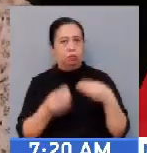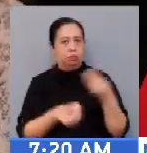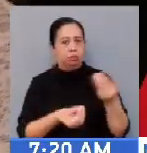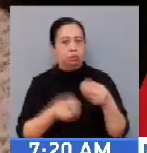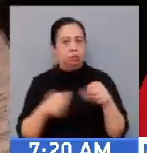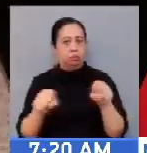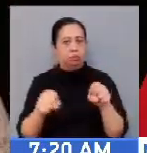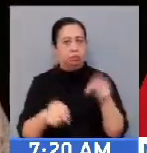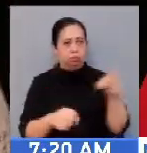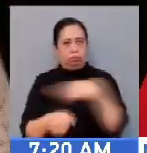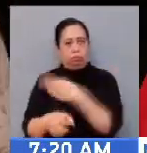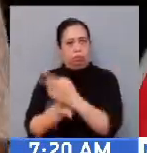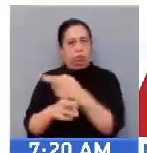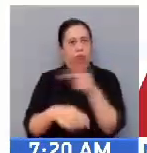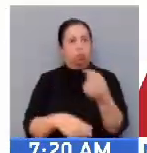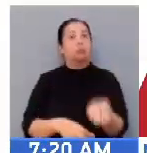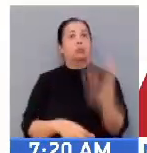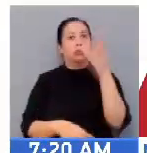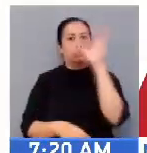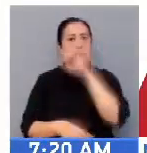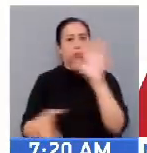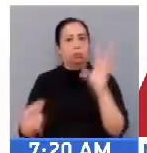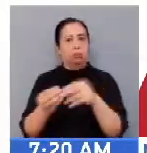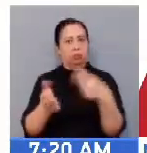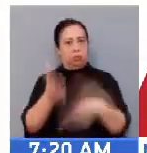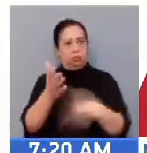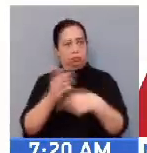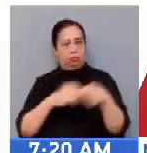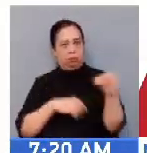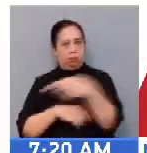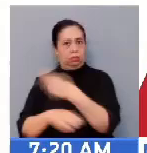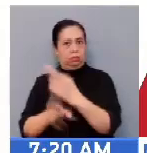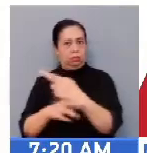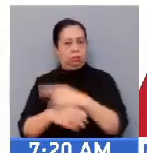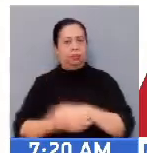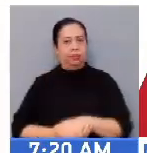para malaman nyo kung magkano ito itong gastos. Bukas nga, nabukasan kasi